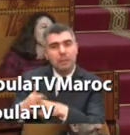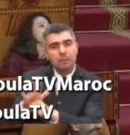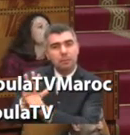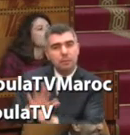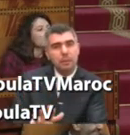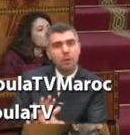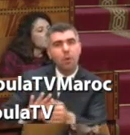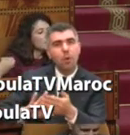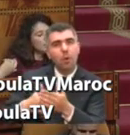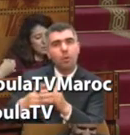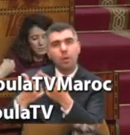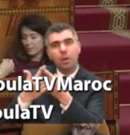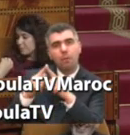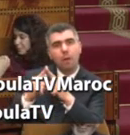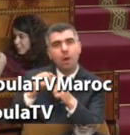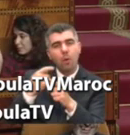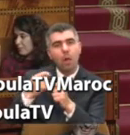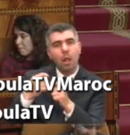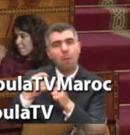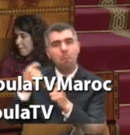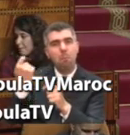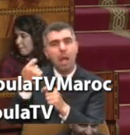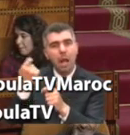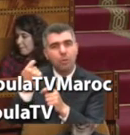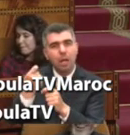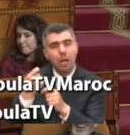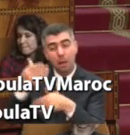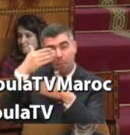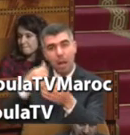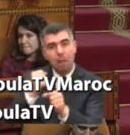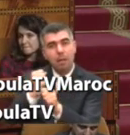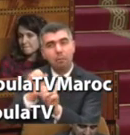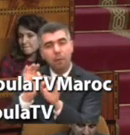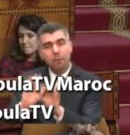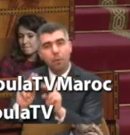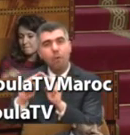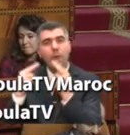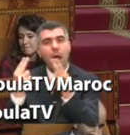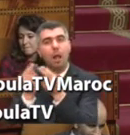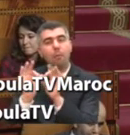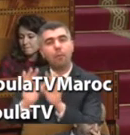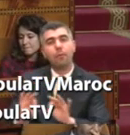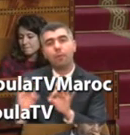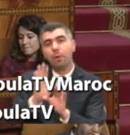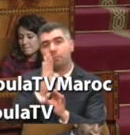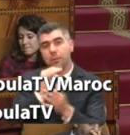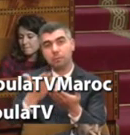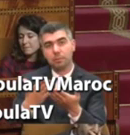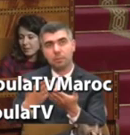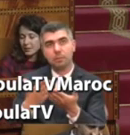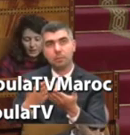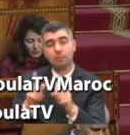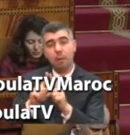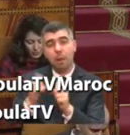المشاركة في كل المهرجانات الوطنية والدولية. السيد الوزير بغيناكم تدخلوا وتدعموا